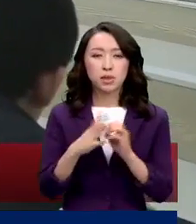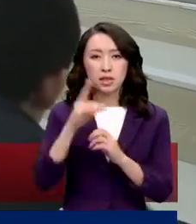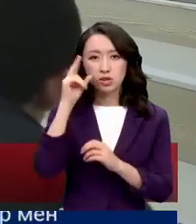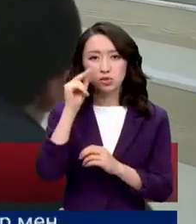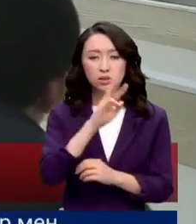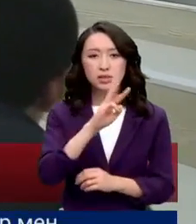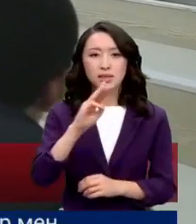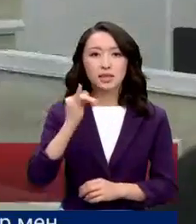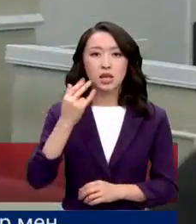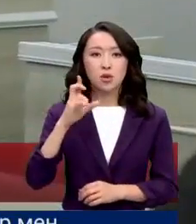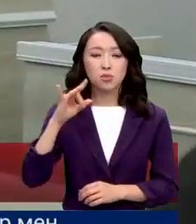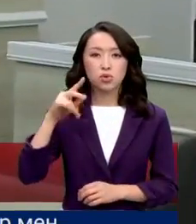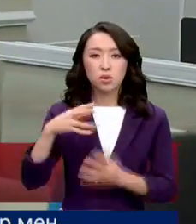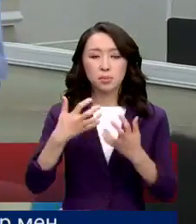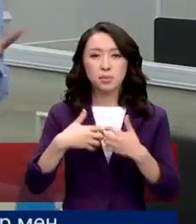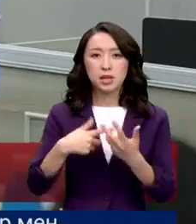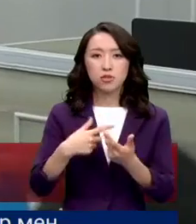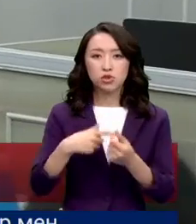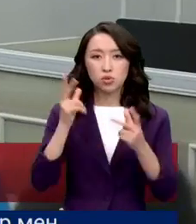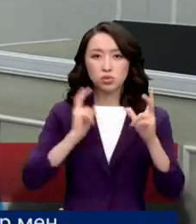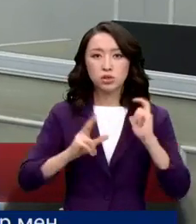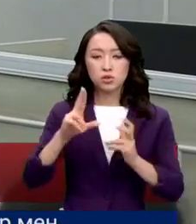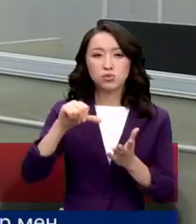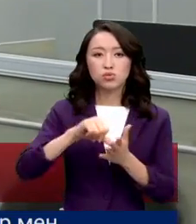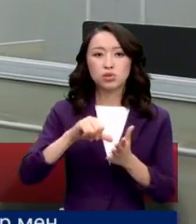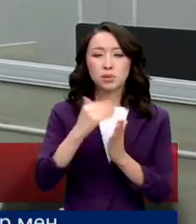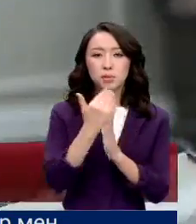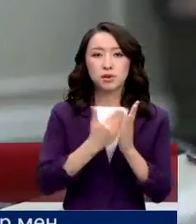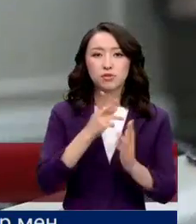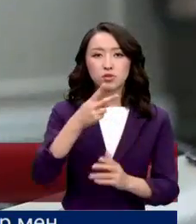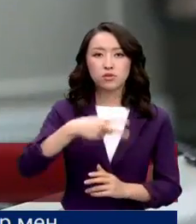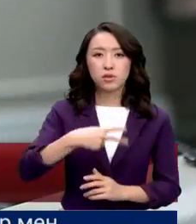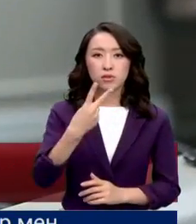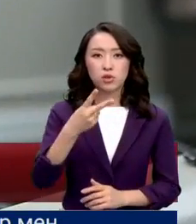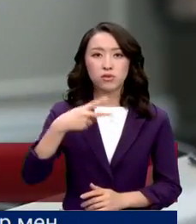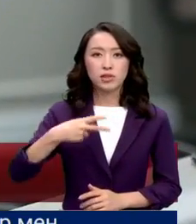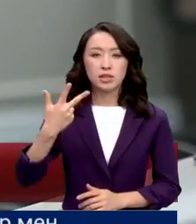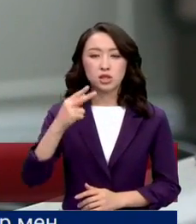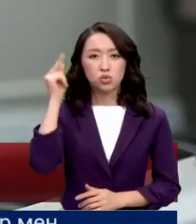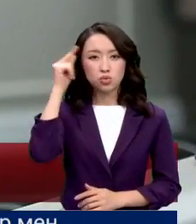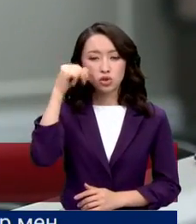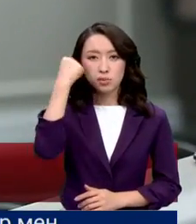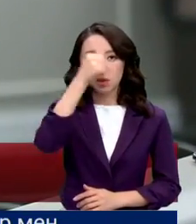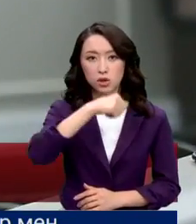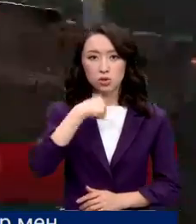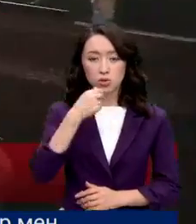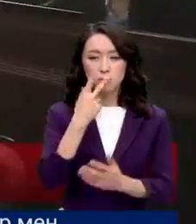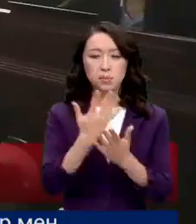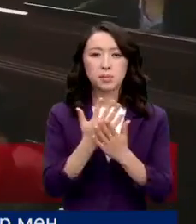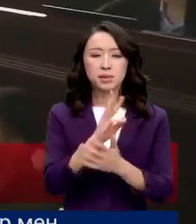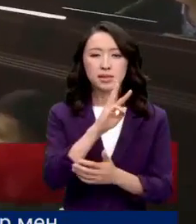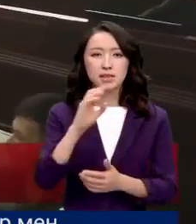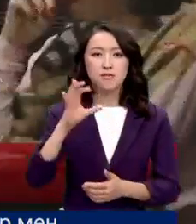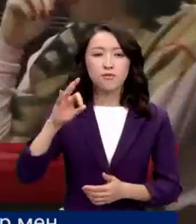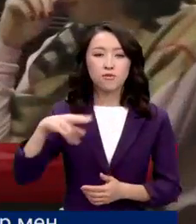сайте Тайбурл. Перечень университетов, участвующих в программе на 2022-2023 учебный год, представлен на сайте